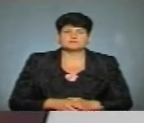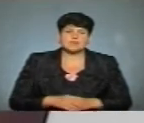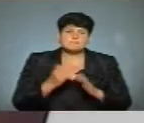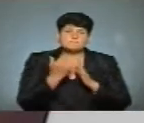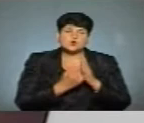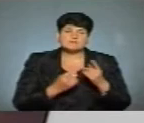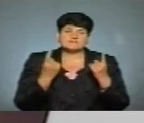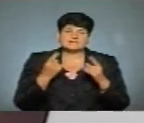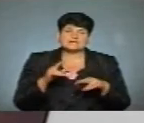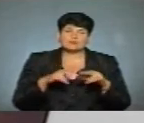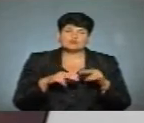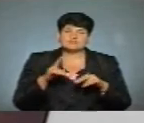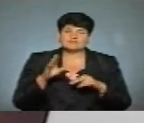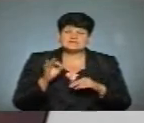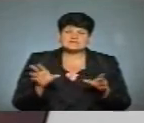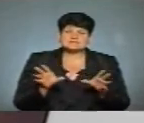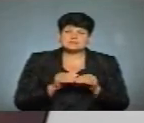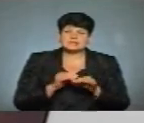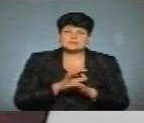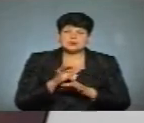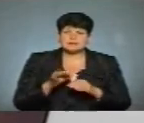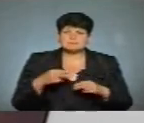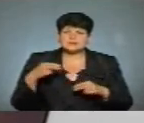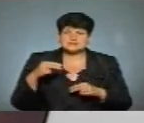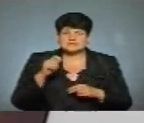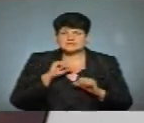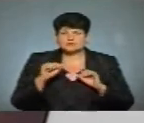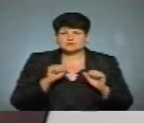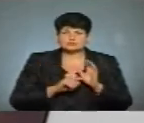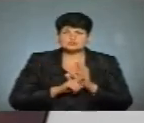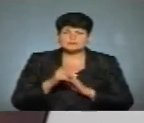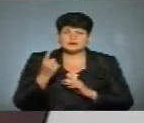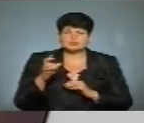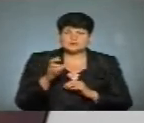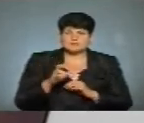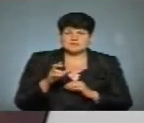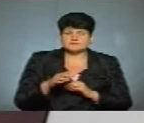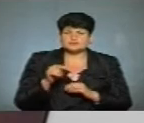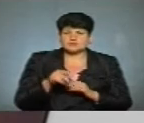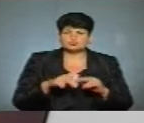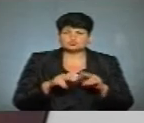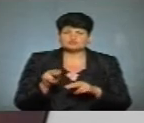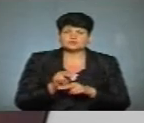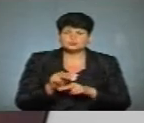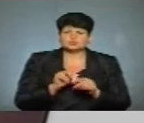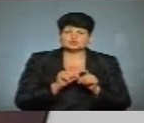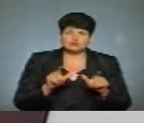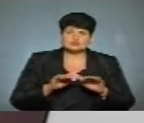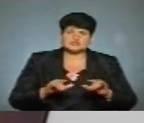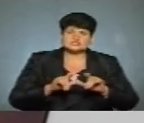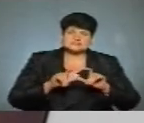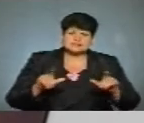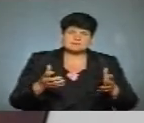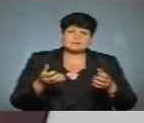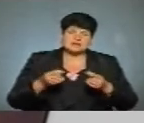Програма «Велике будівництво» – це спільний проєкт президента та уряду, який стартував 1 березня. Під час нього будують та ремонтують школи, дитячі садки,